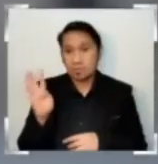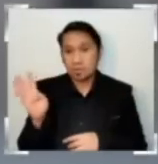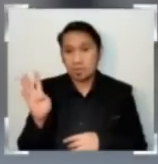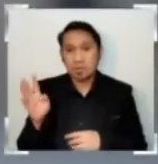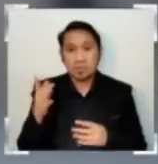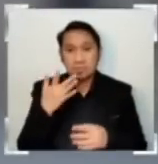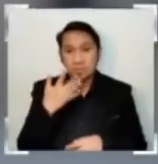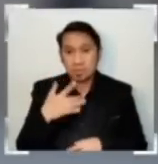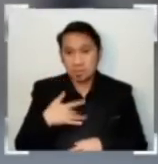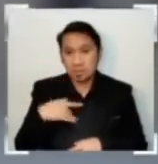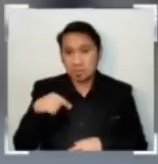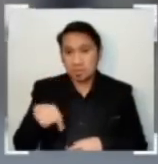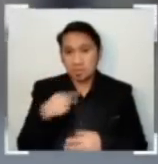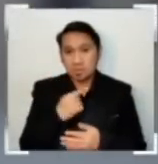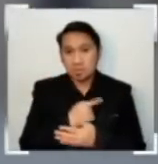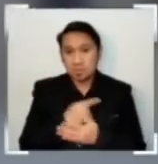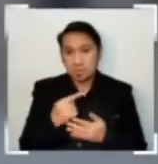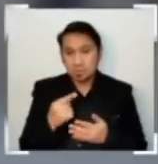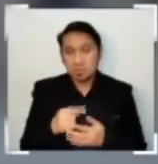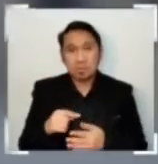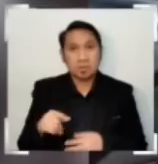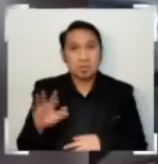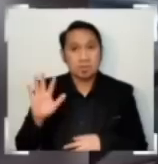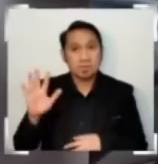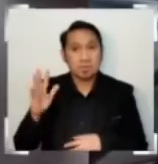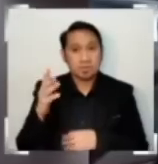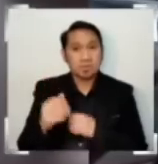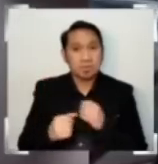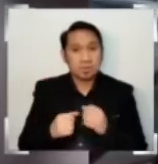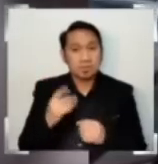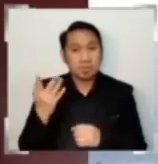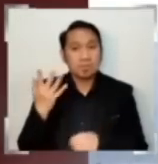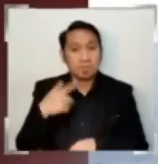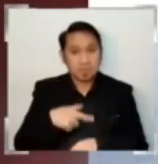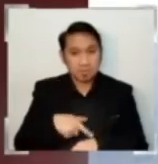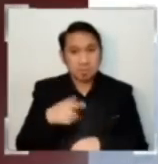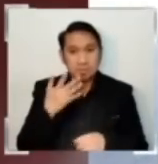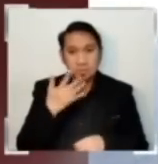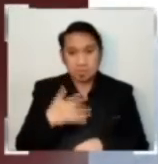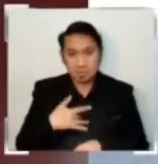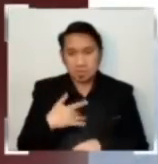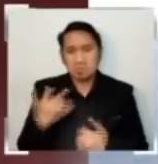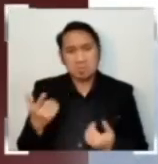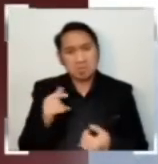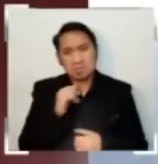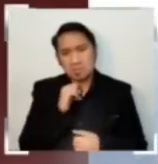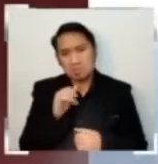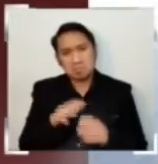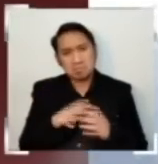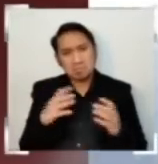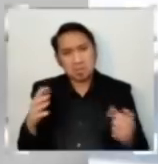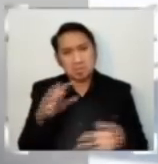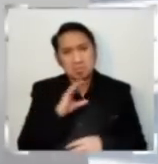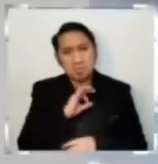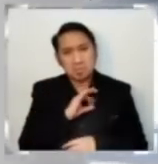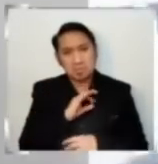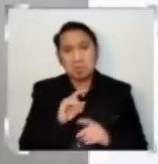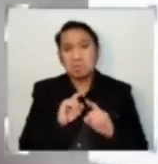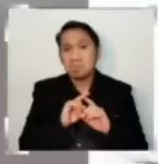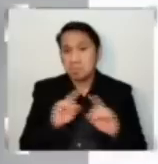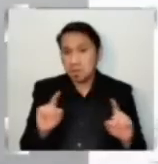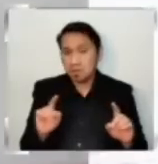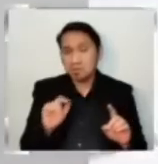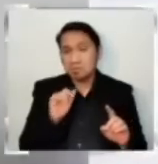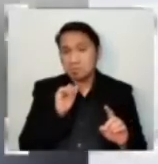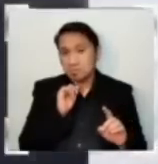Linggo. Ikalamang birthday na raw itong ginagawa ng driver. Sapat lang daw ang kinikita ni Jaime sa pang-araw-araw pero hindi siya nagdadalawang isip